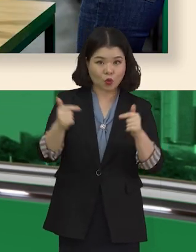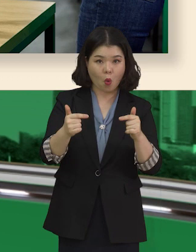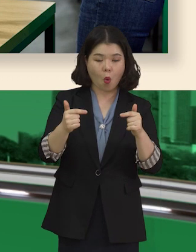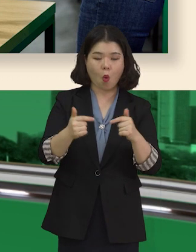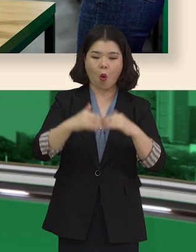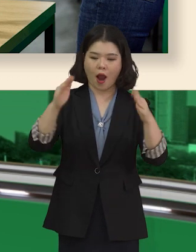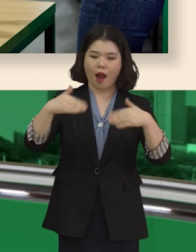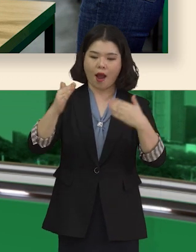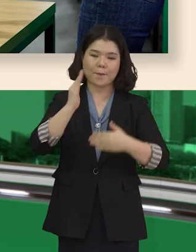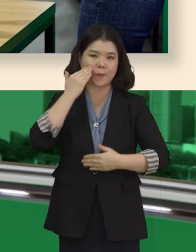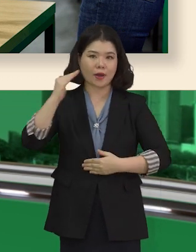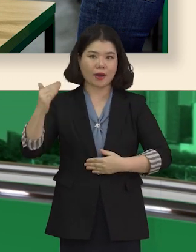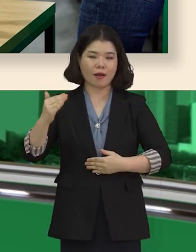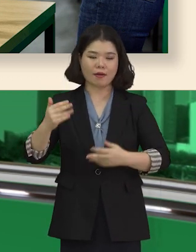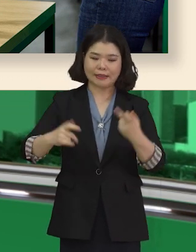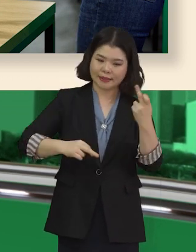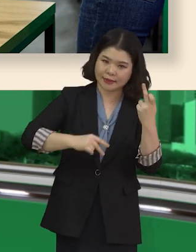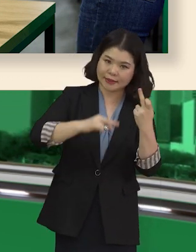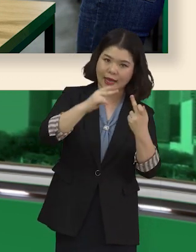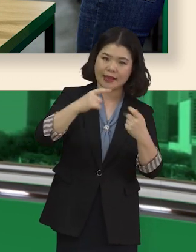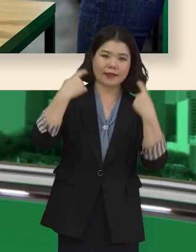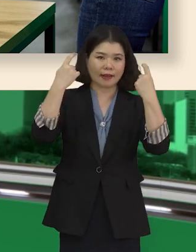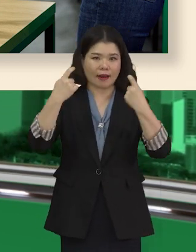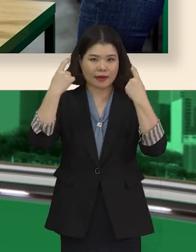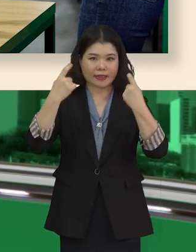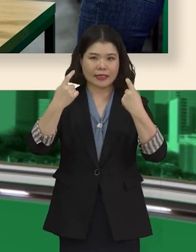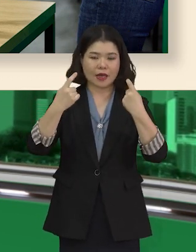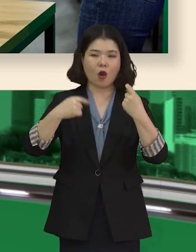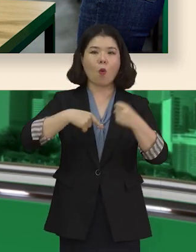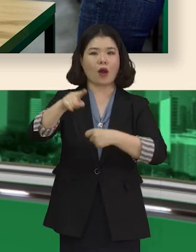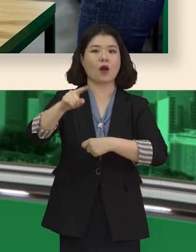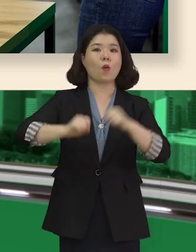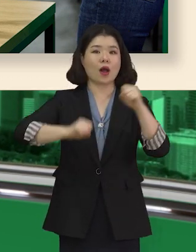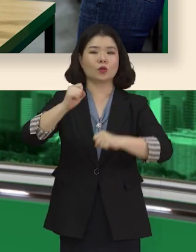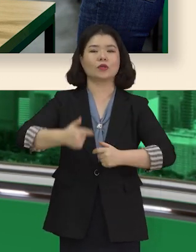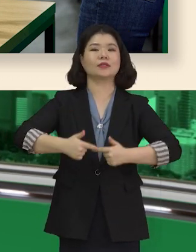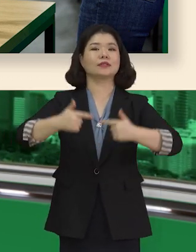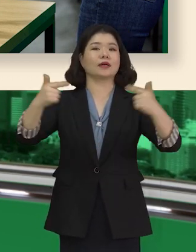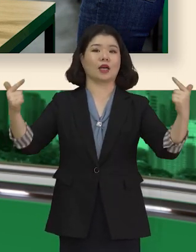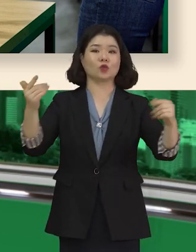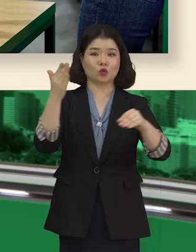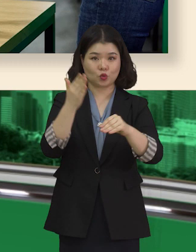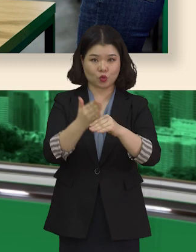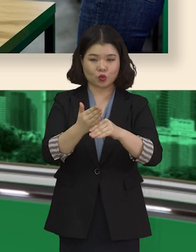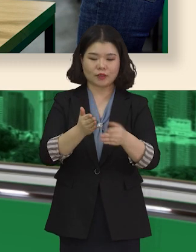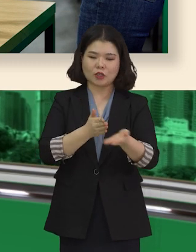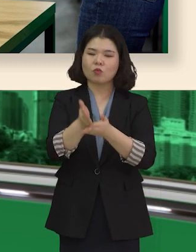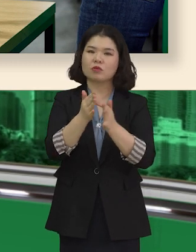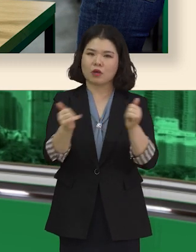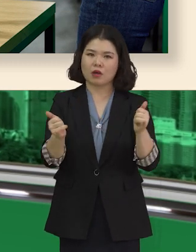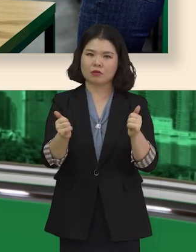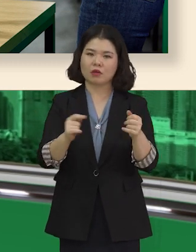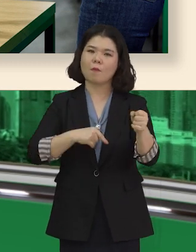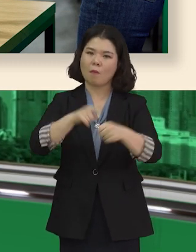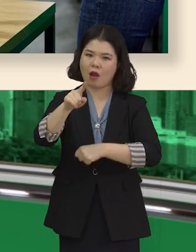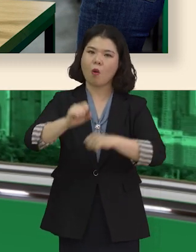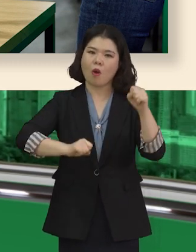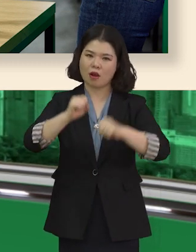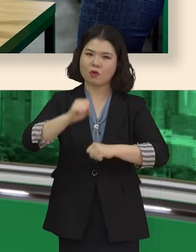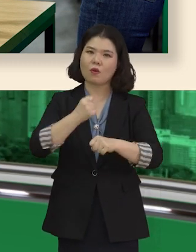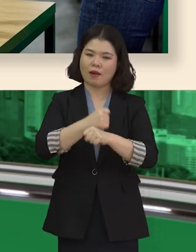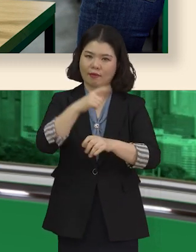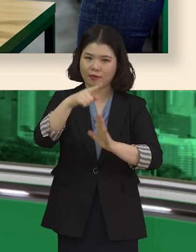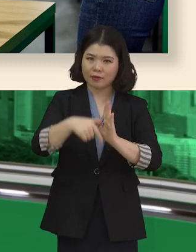가을 단풍철을 맞아 등산이나 나들이 등 야외 활동이 증가하고 있는데 전문가들은 실외 활동 후